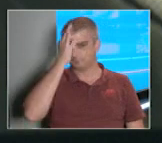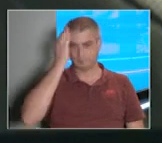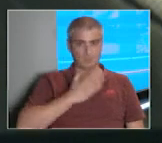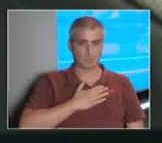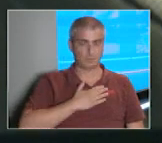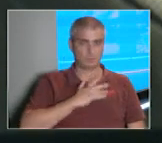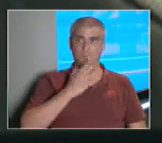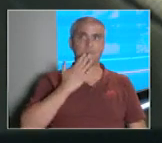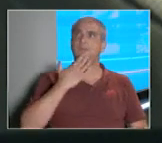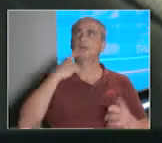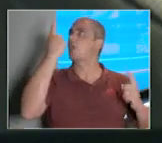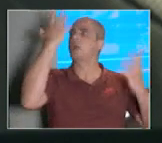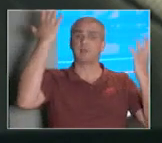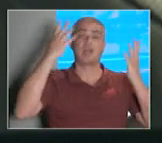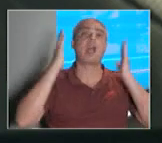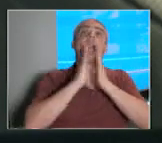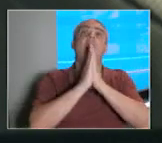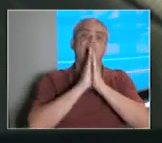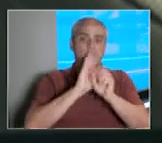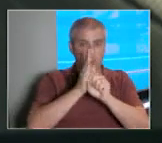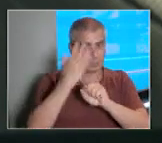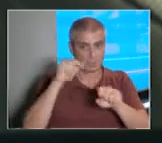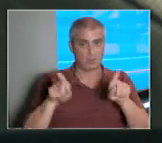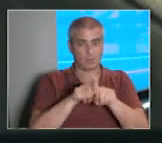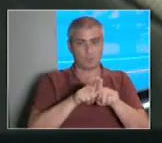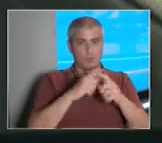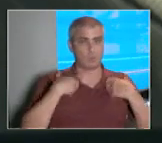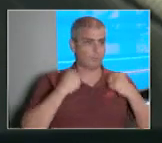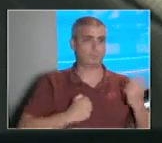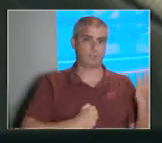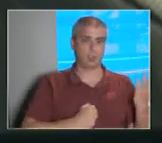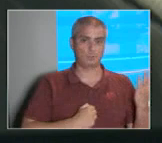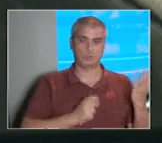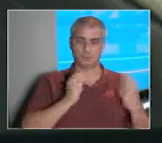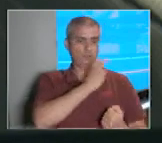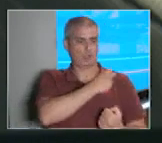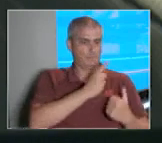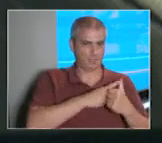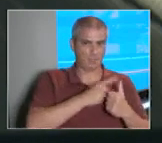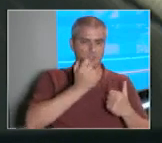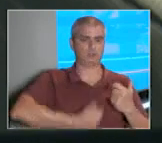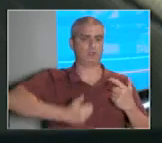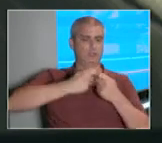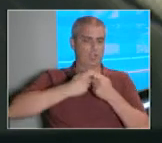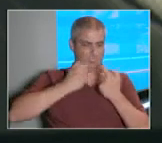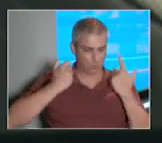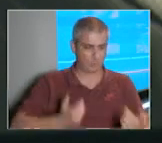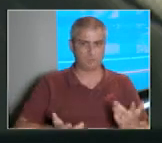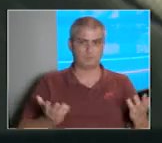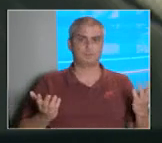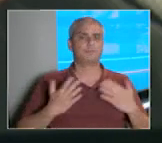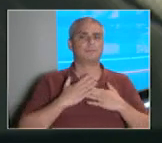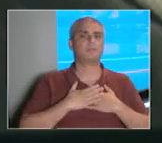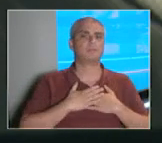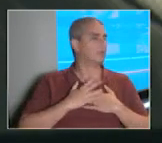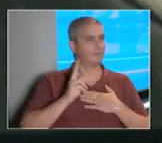למזלנו לא אלמן ישראל, והלוואי והקורונה היה מתנהל כמו שמתנהלת מערכת הביטחון. יש רמטכ"ל, יש ראשי ארגונים. אני